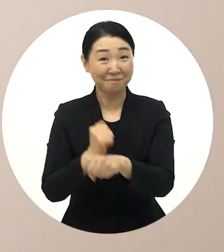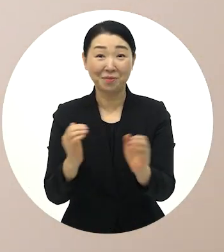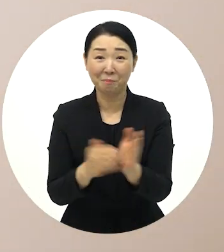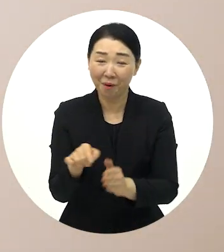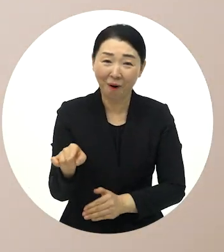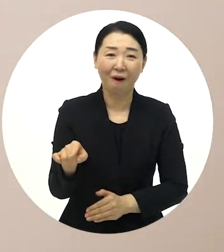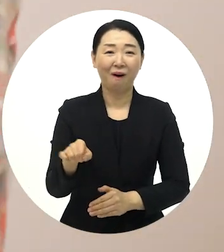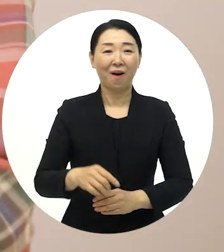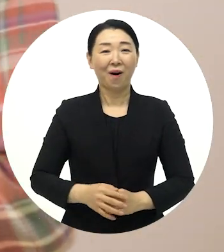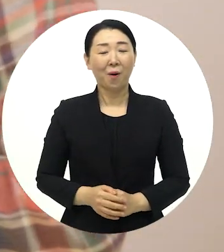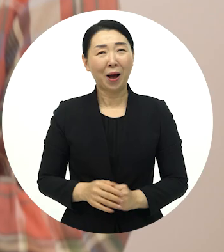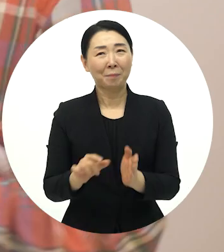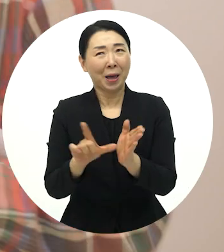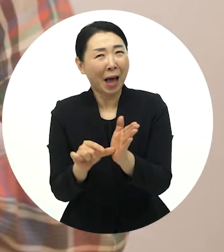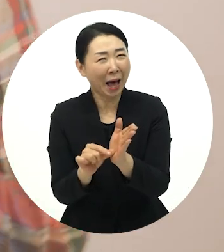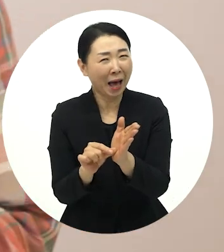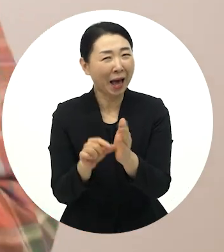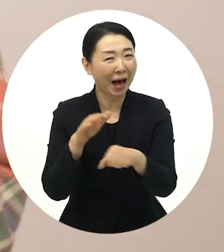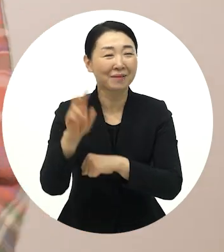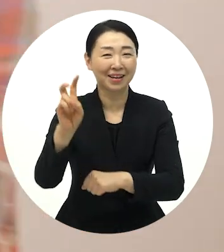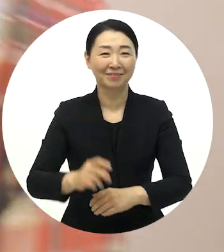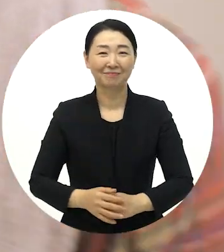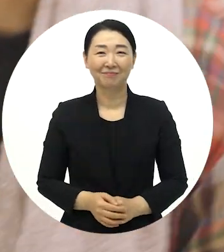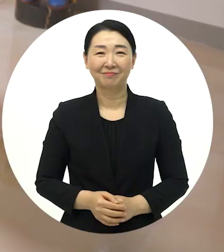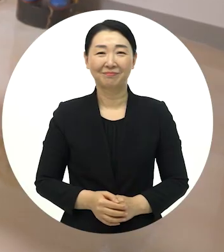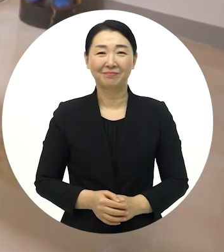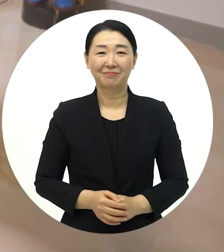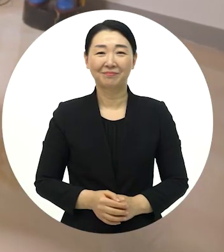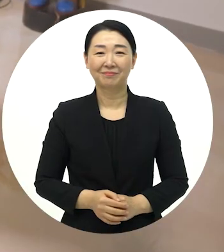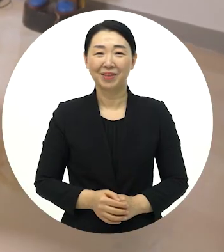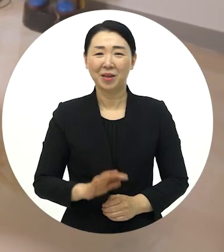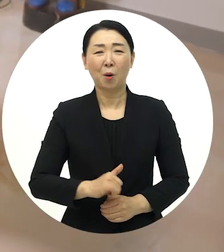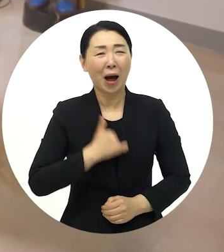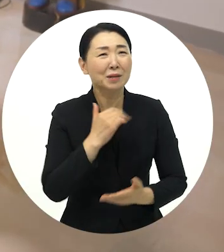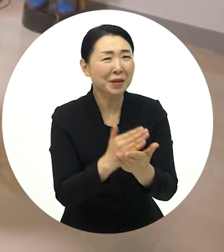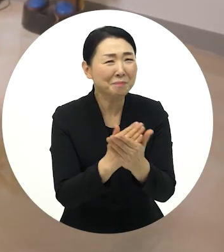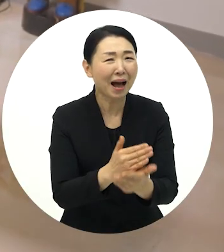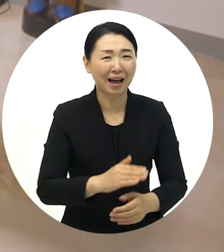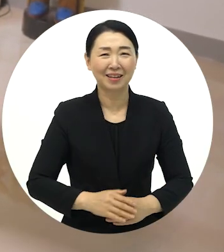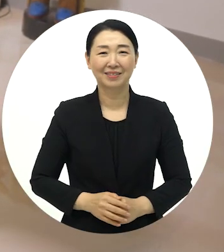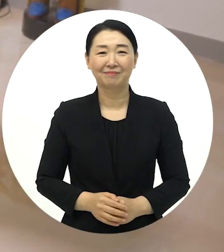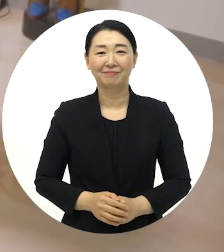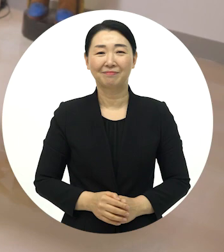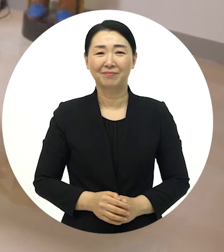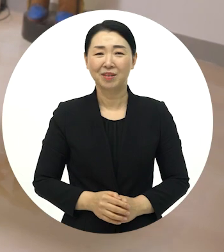만들긴 했는데, 야 이거 아주 베타 버전이라 좀 그런가 보다. 야, 얘는 좀 화 좀 내지 말아 좀.